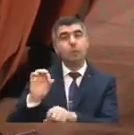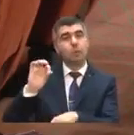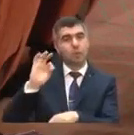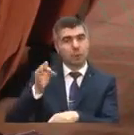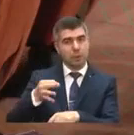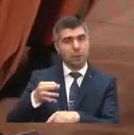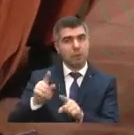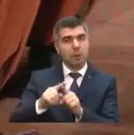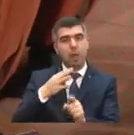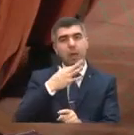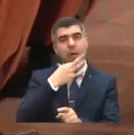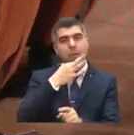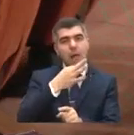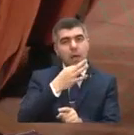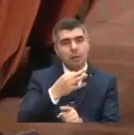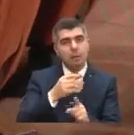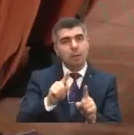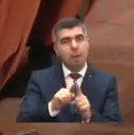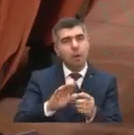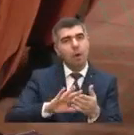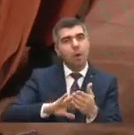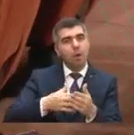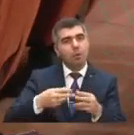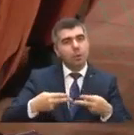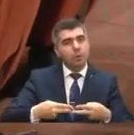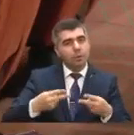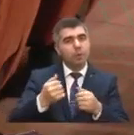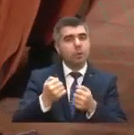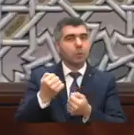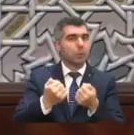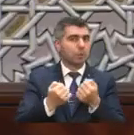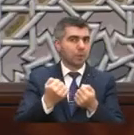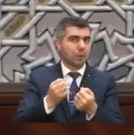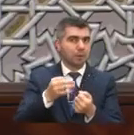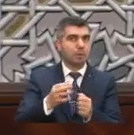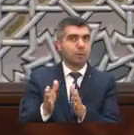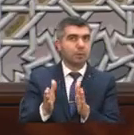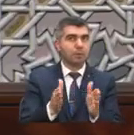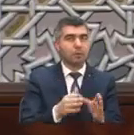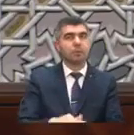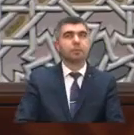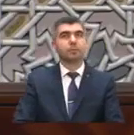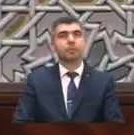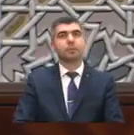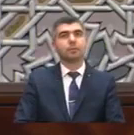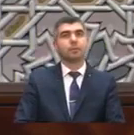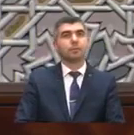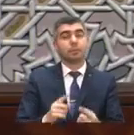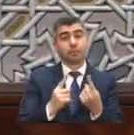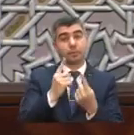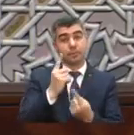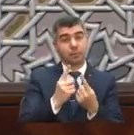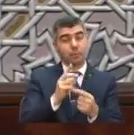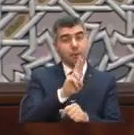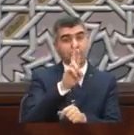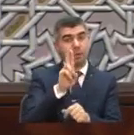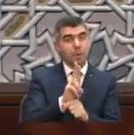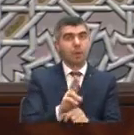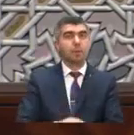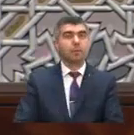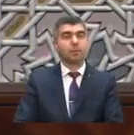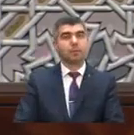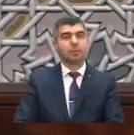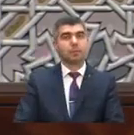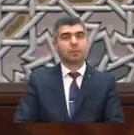باش نيسروا المساله ديال السياسه القرب في المجال ديال السيارات. شكرا. شكرا. تعقيب السيد النائب من الفريق الحركي.